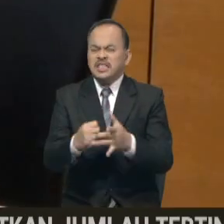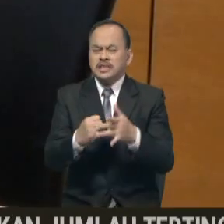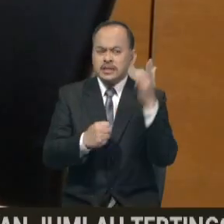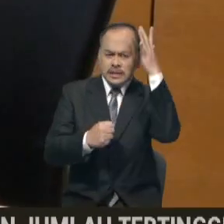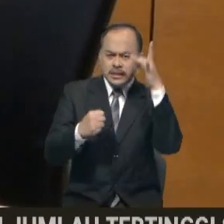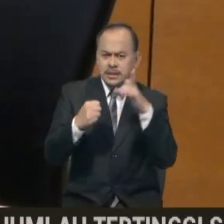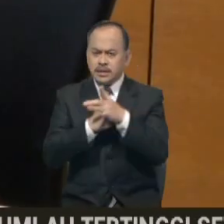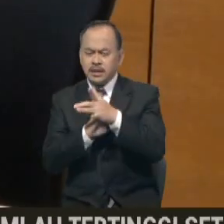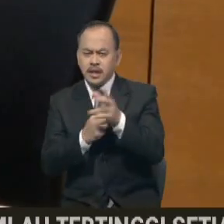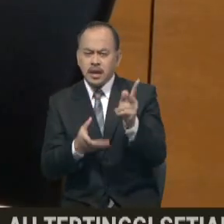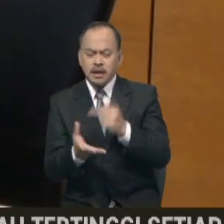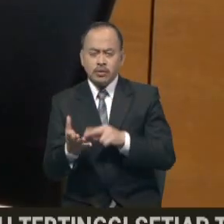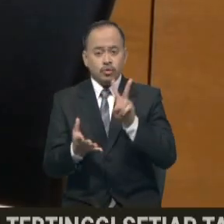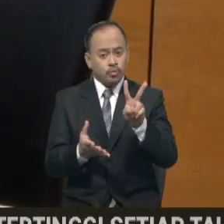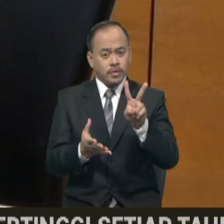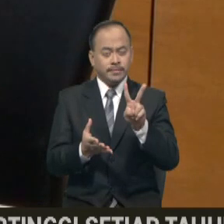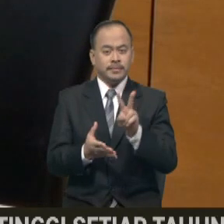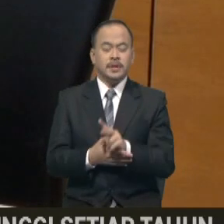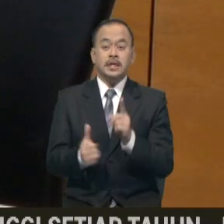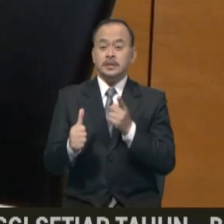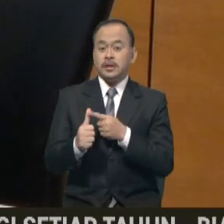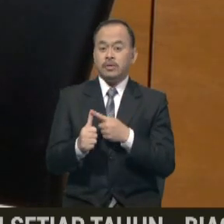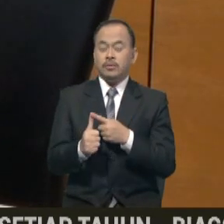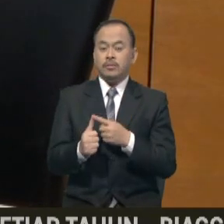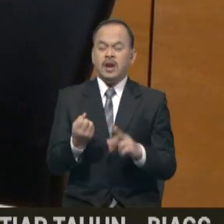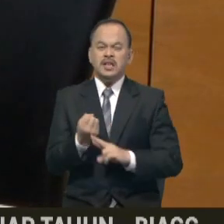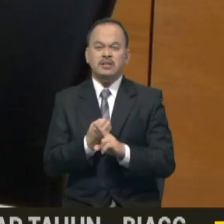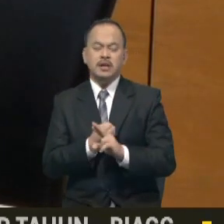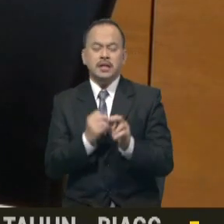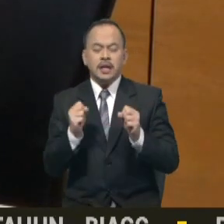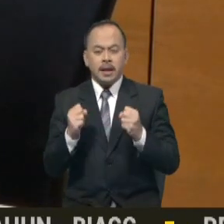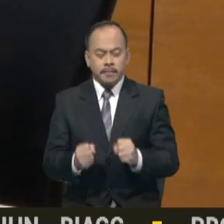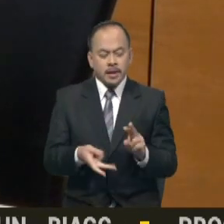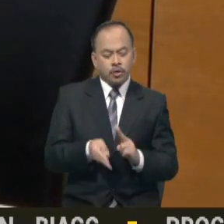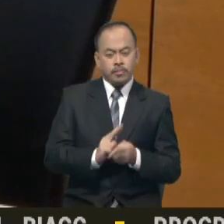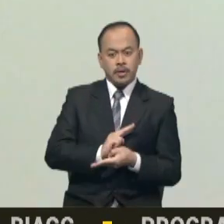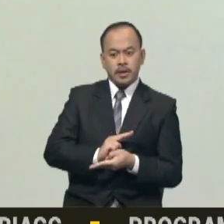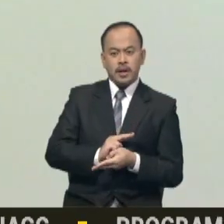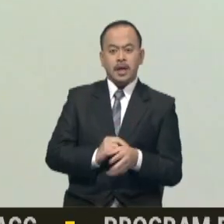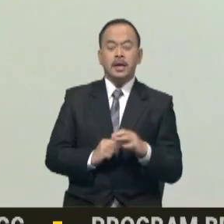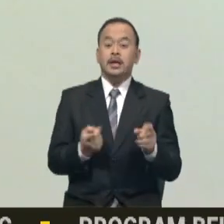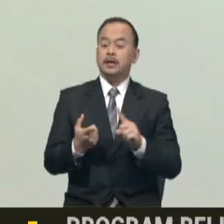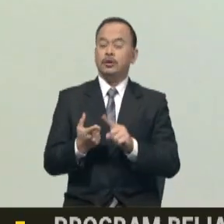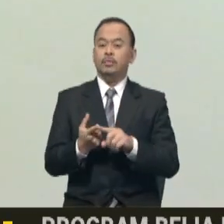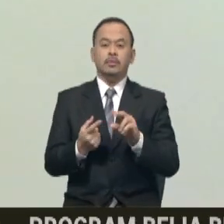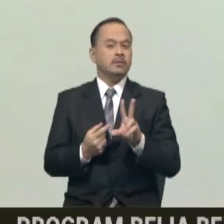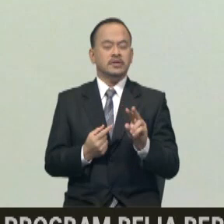boleh dikategorikan kepada dua jenis, iaitu risiko yang dapat diubah dan tidak dapat